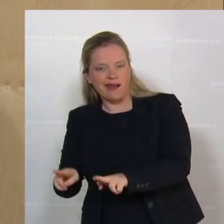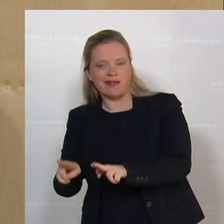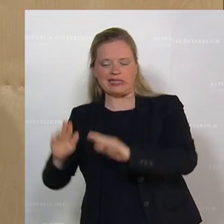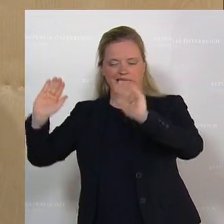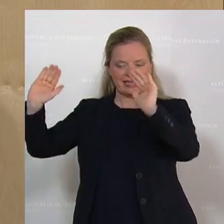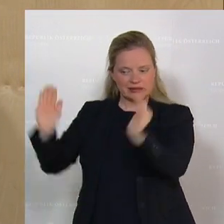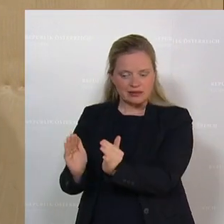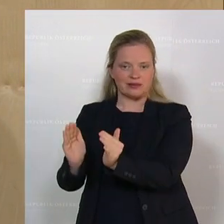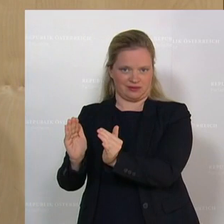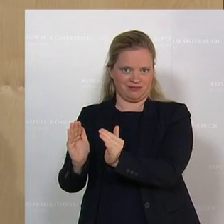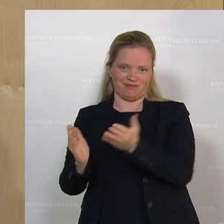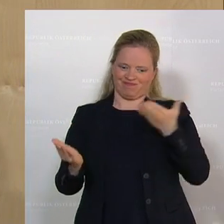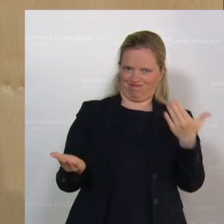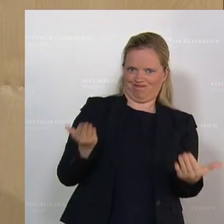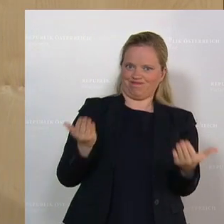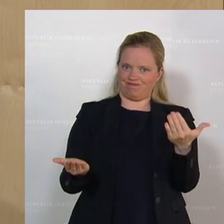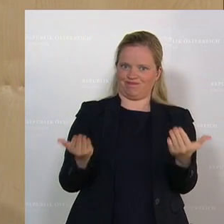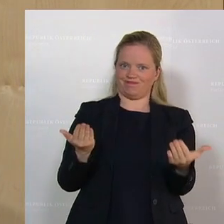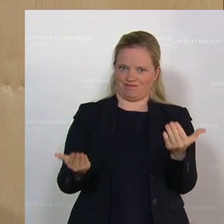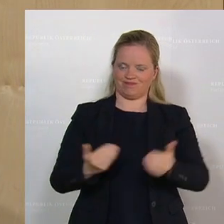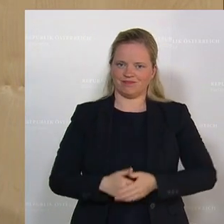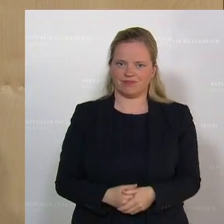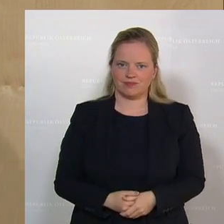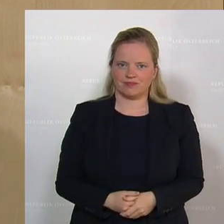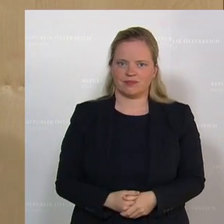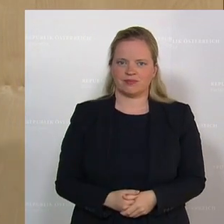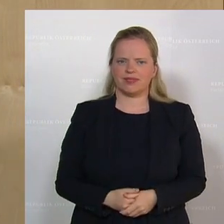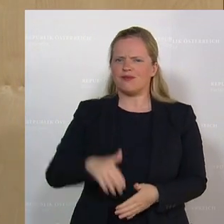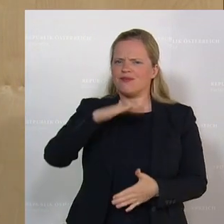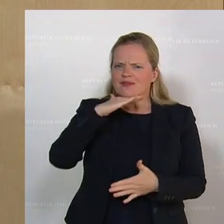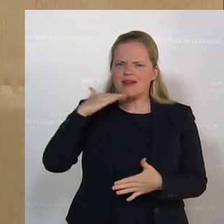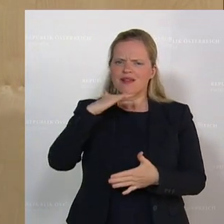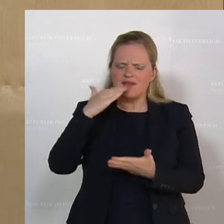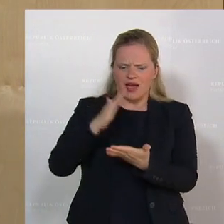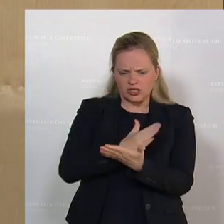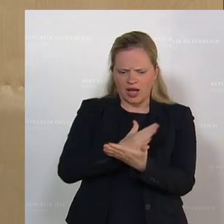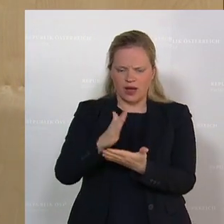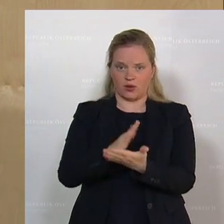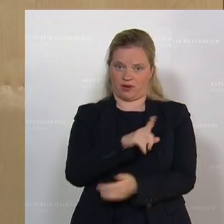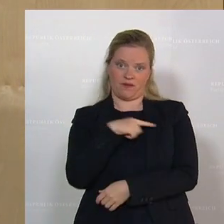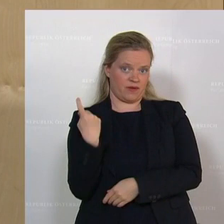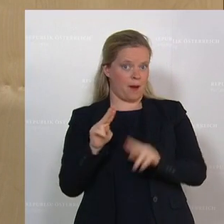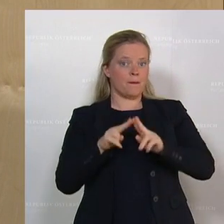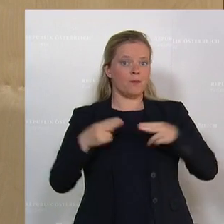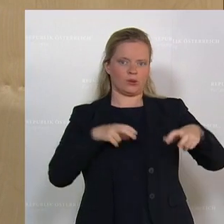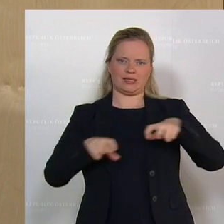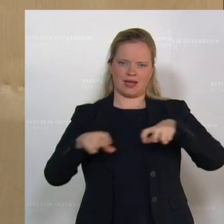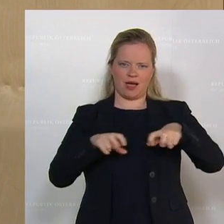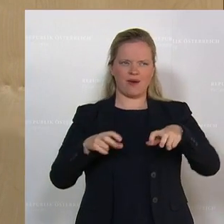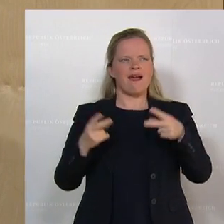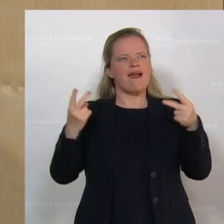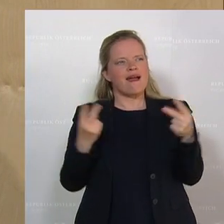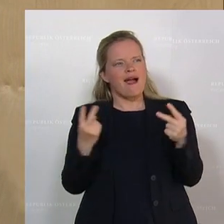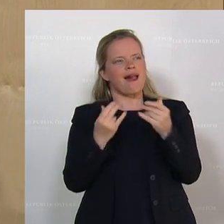Freiheitsrechte auf der anderen Seite. Und bei all diesen Entscheidungen wissen wir stets in der Bundesregierung, egal wie wir